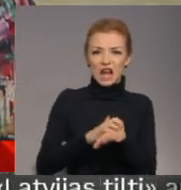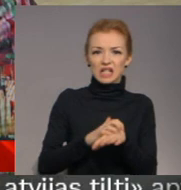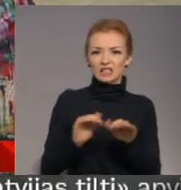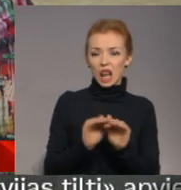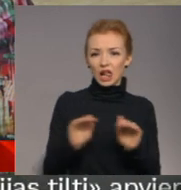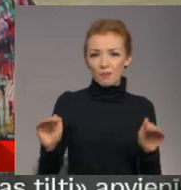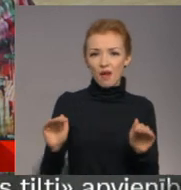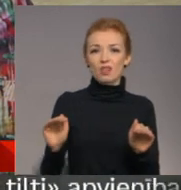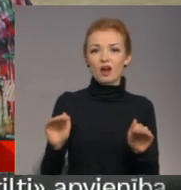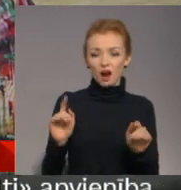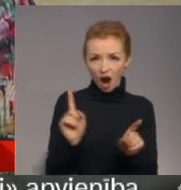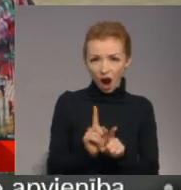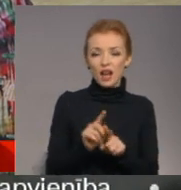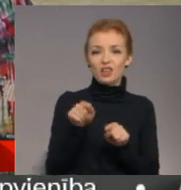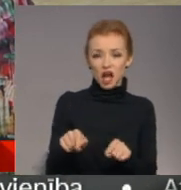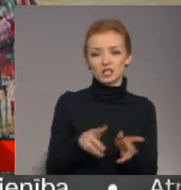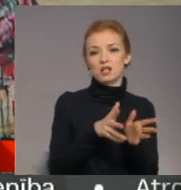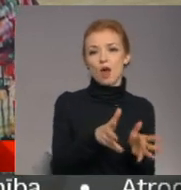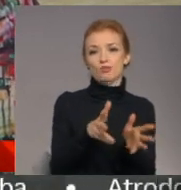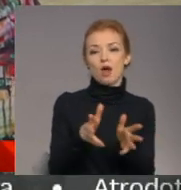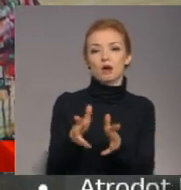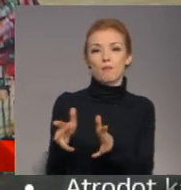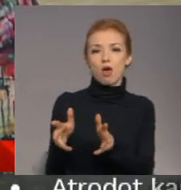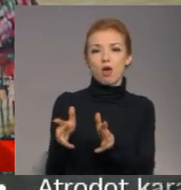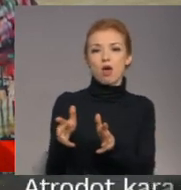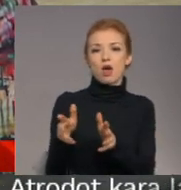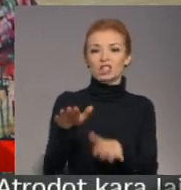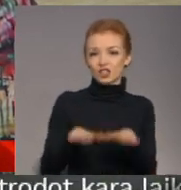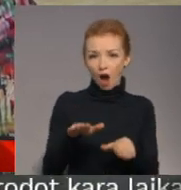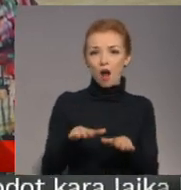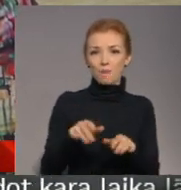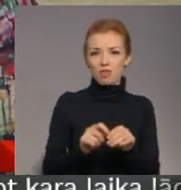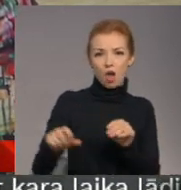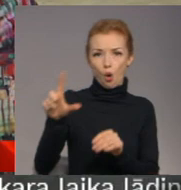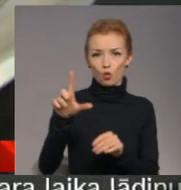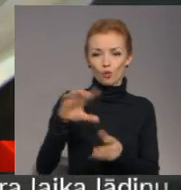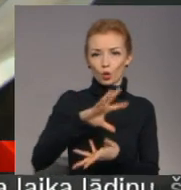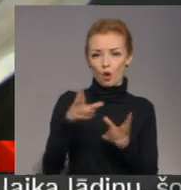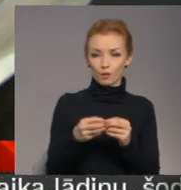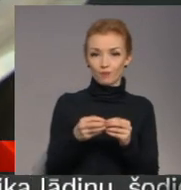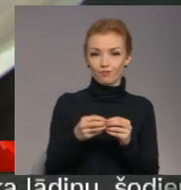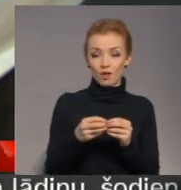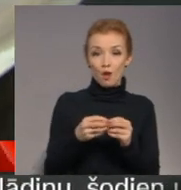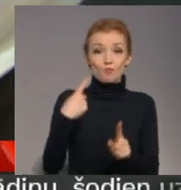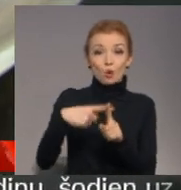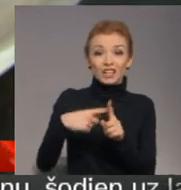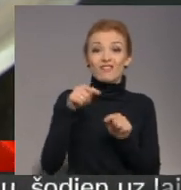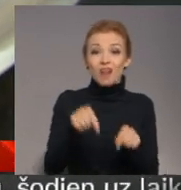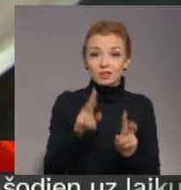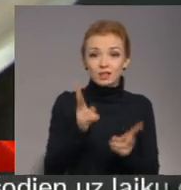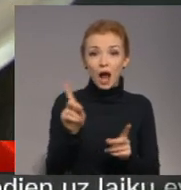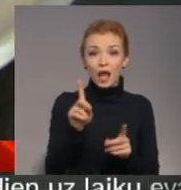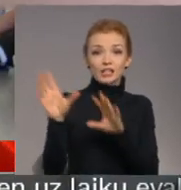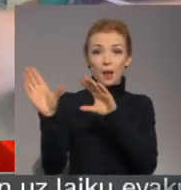līmeni, kas neapšaubām arī ietekmē svaru pieaugumu kopumā. Labā ziņa ir tā, ka samazinājies